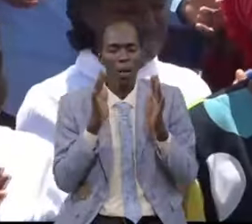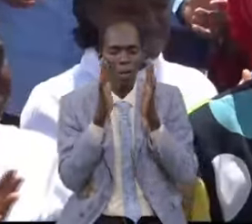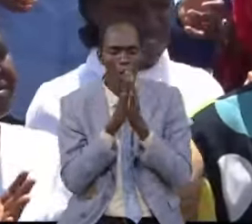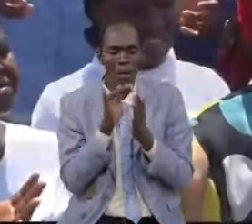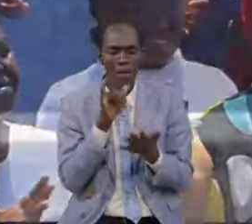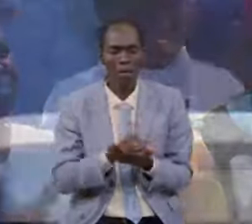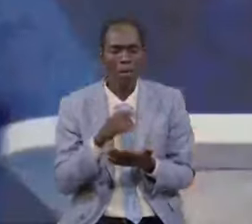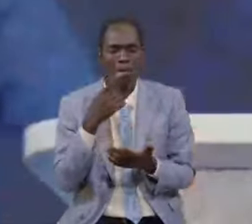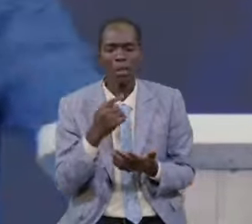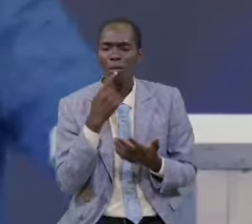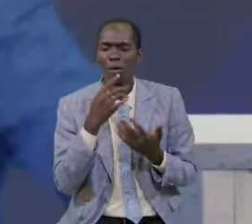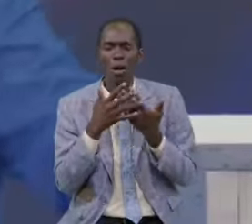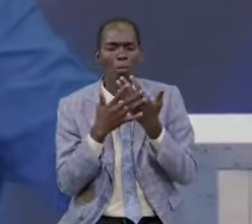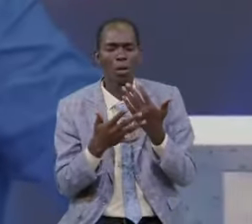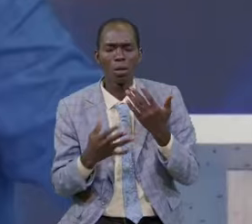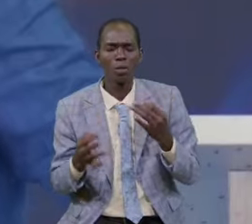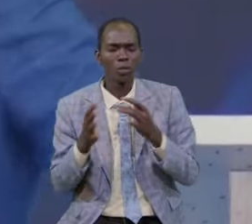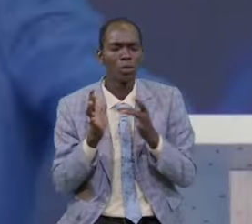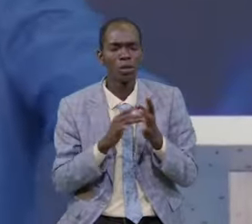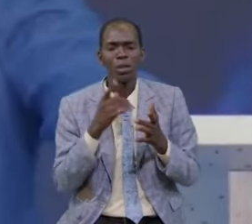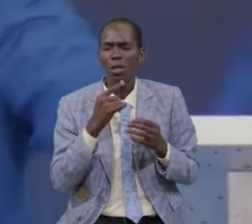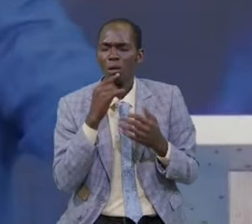de Jésus, le sang de l'agneau,